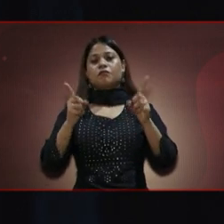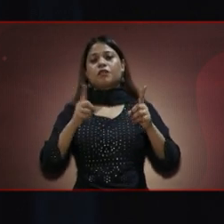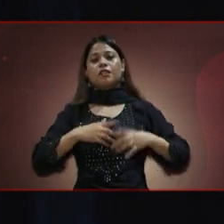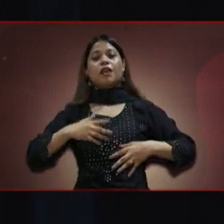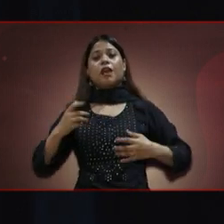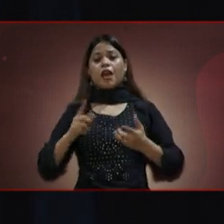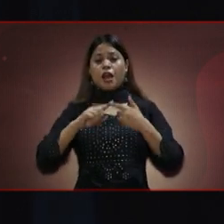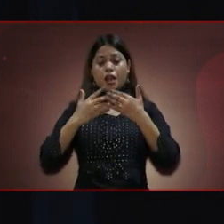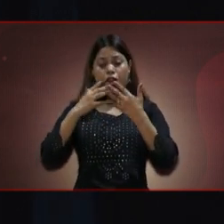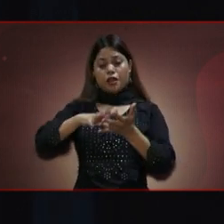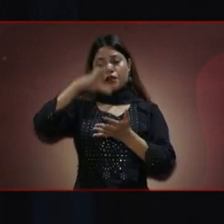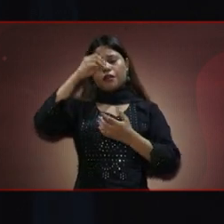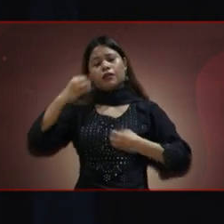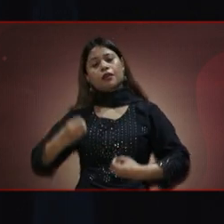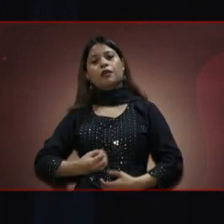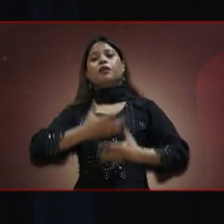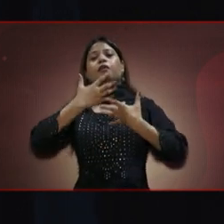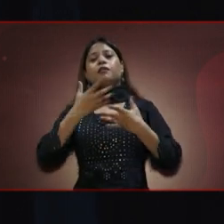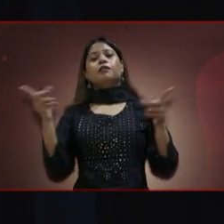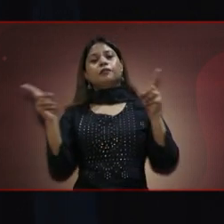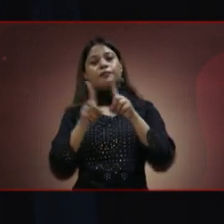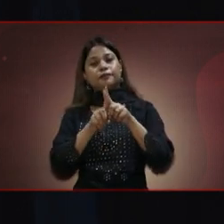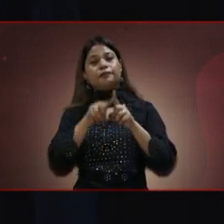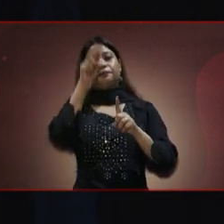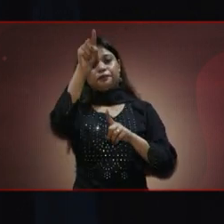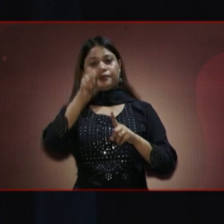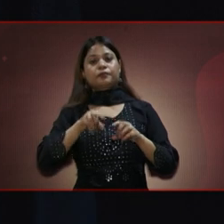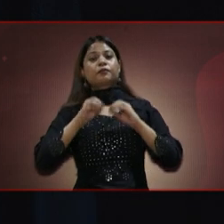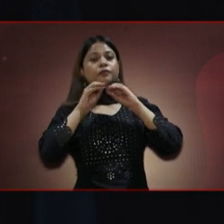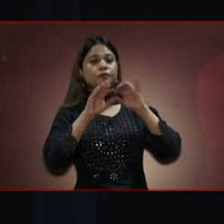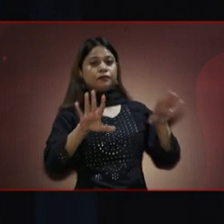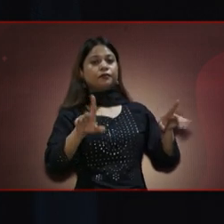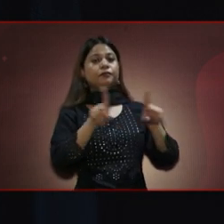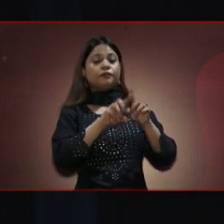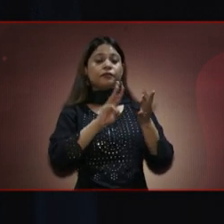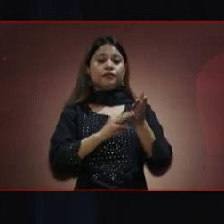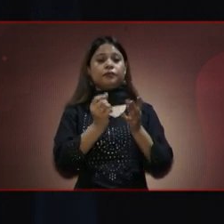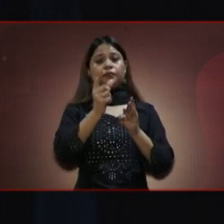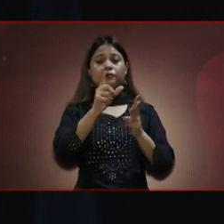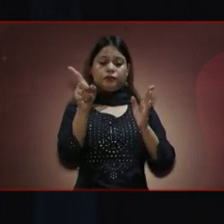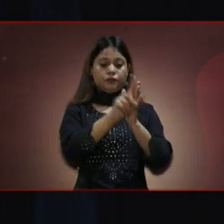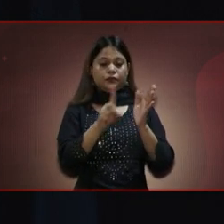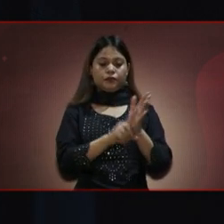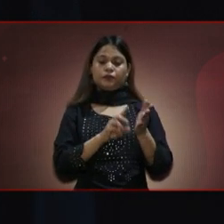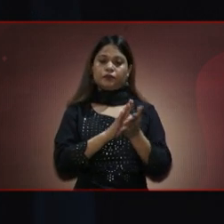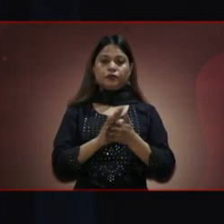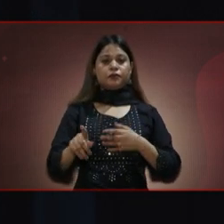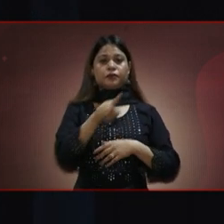है। इसलिए मैं ये सारे को देखते हुए आप दोनों की जो आज MOU हुआ है उसको शुभेच्छा देता हूँ।